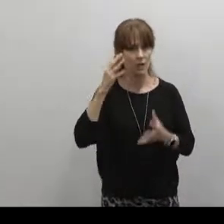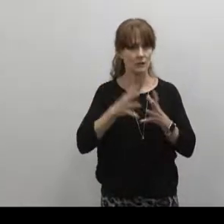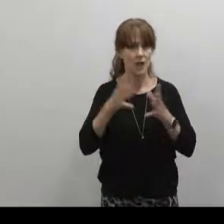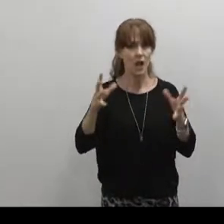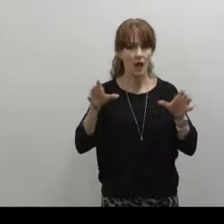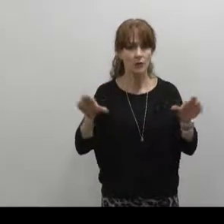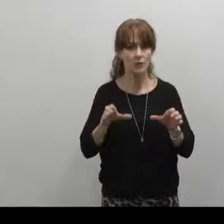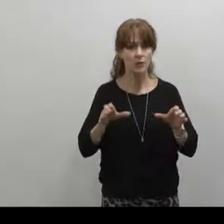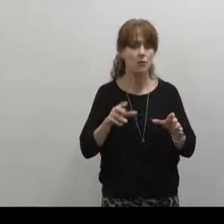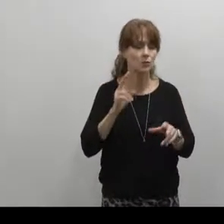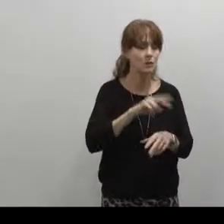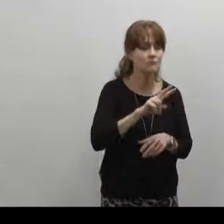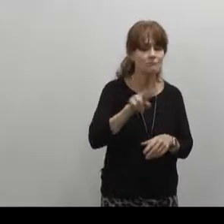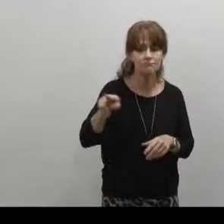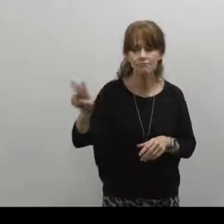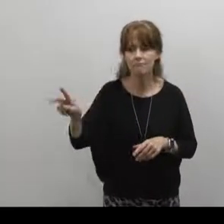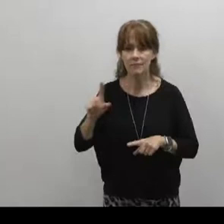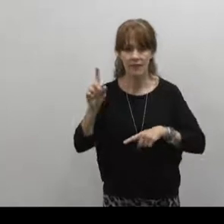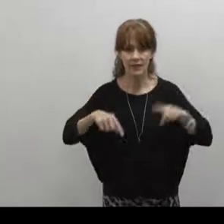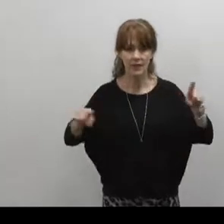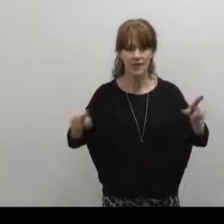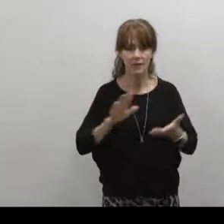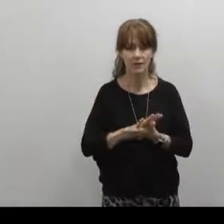những bạn đang tha biên tràn thơ nâng châm phu